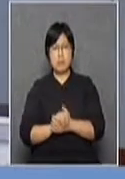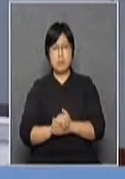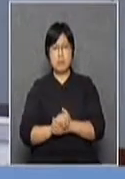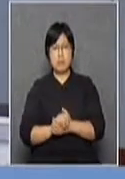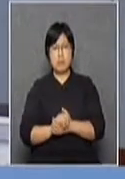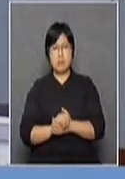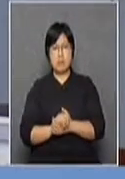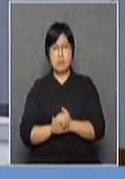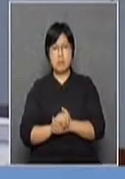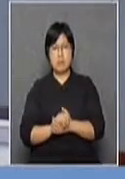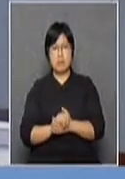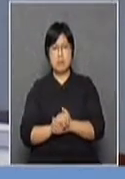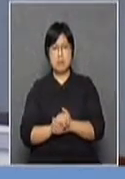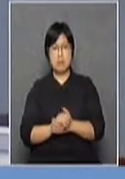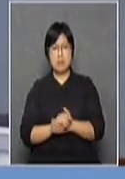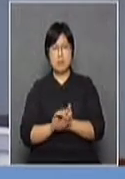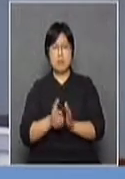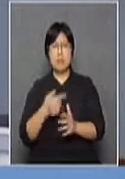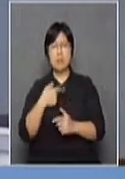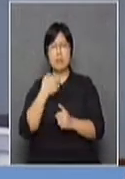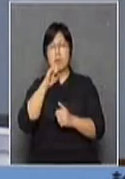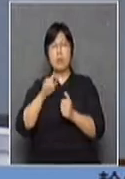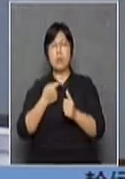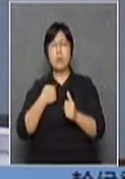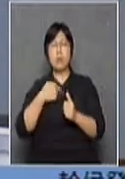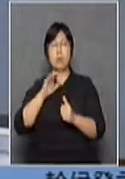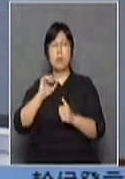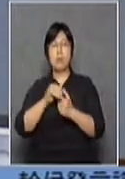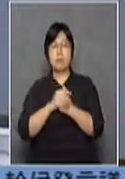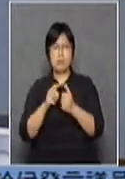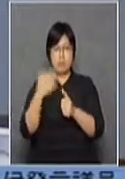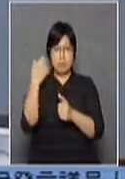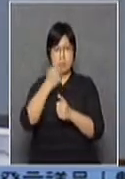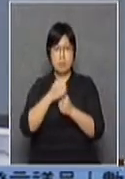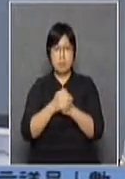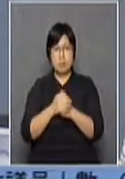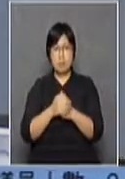但係你排緊隊。哦，咁算啦，我講先，冇所謂。嗱，主席，